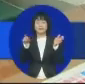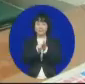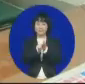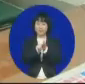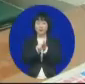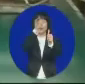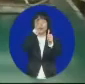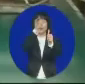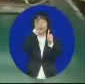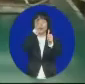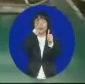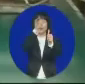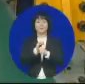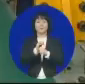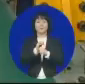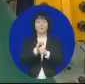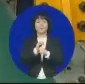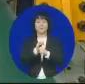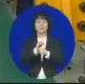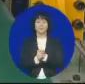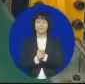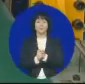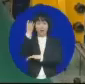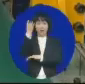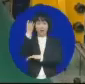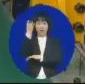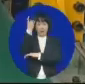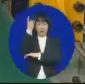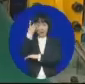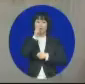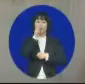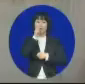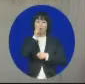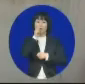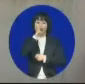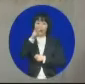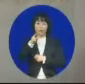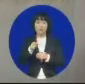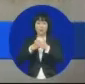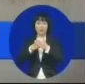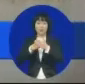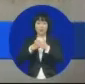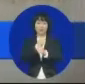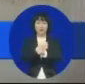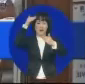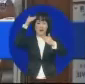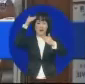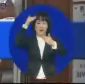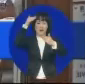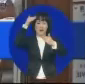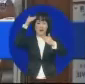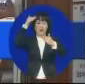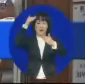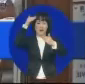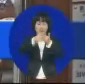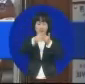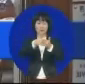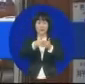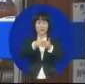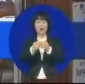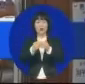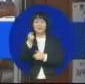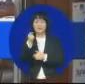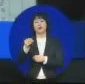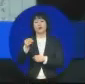에 출연했습니다 이를 재원으로 씨가 추천하는 중소기업은 업체당 최대 2억원까지 소 상공에는